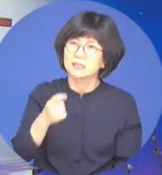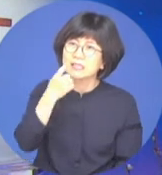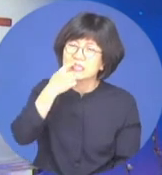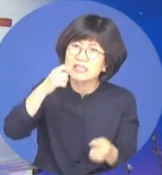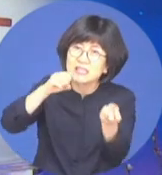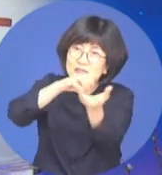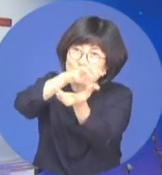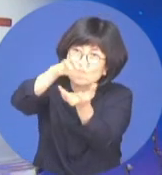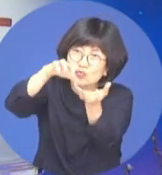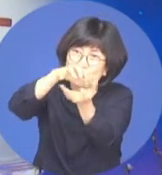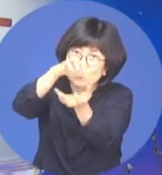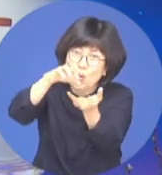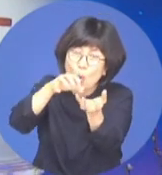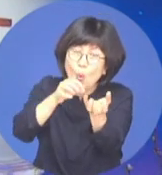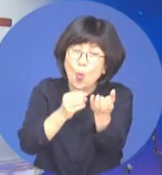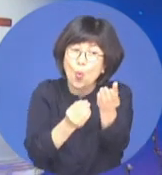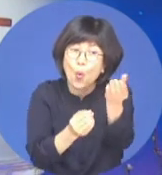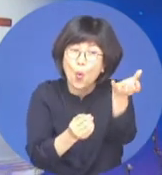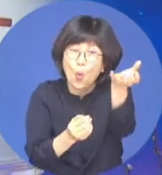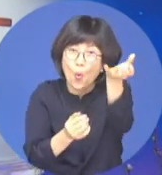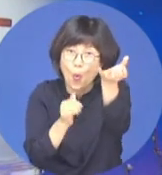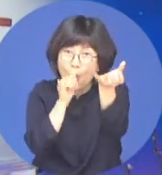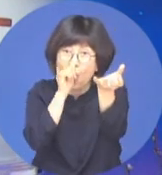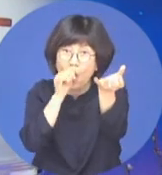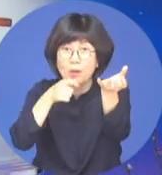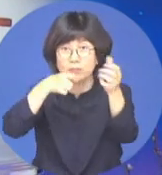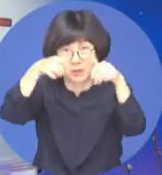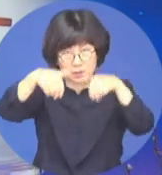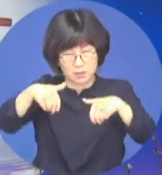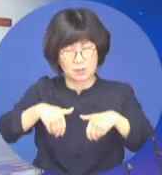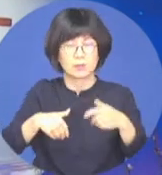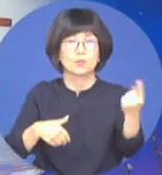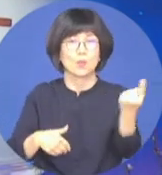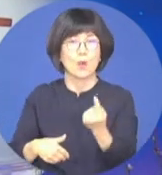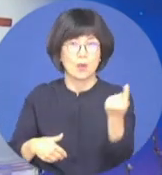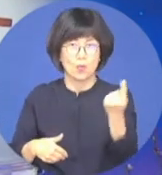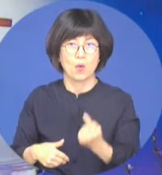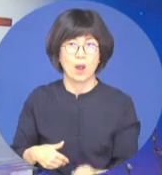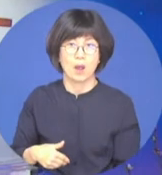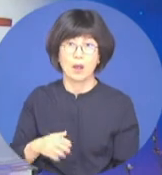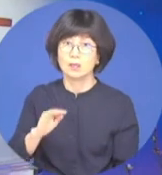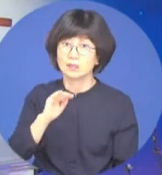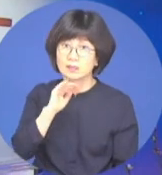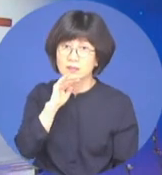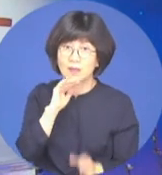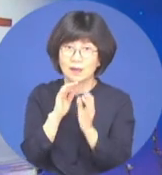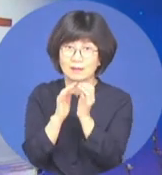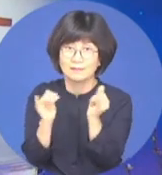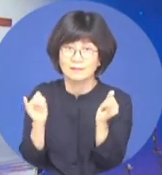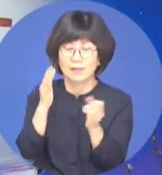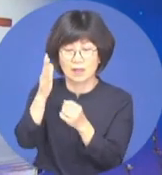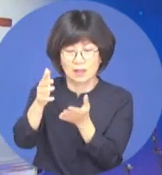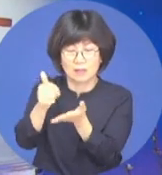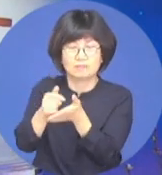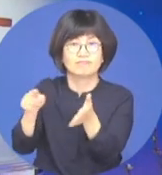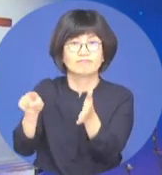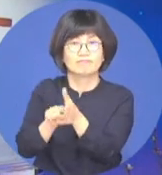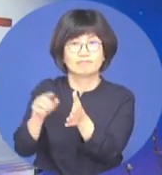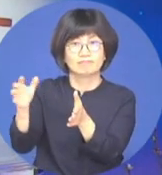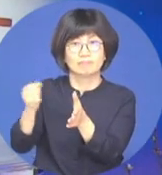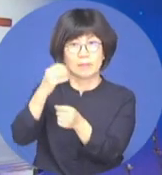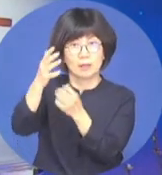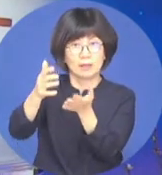올라왔습니다. 그 구름이 어떻게 됐으면 비가 돼서 내린 줄로 믿습니다. 기다리는 자에게 하나님은 믿음으로